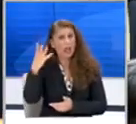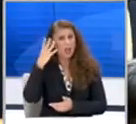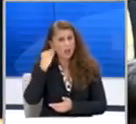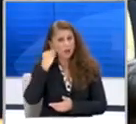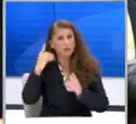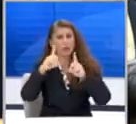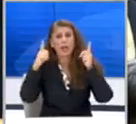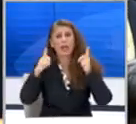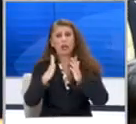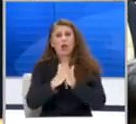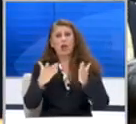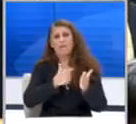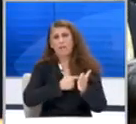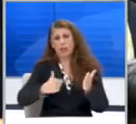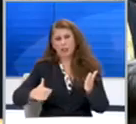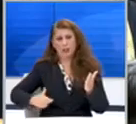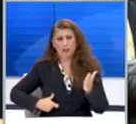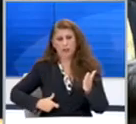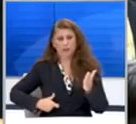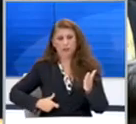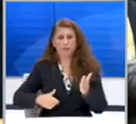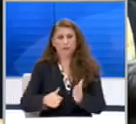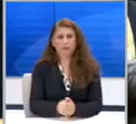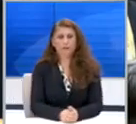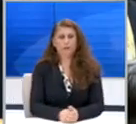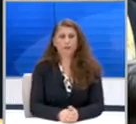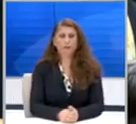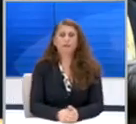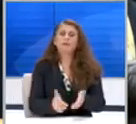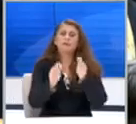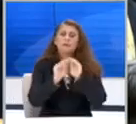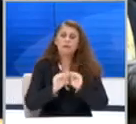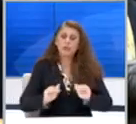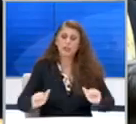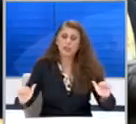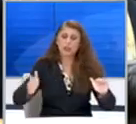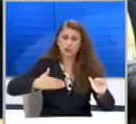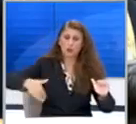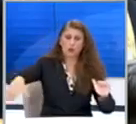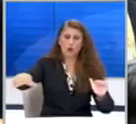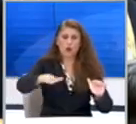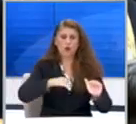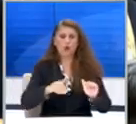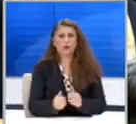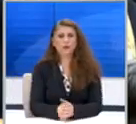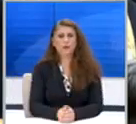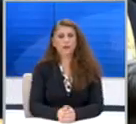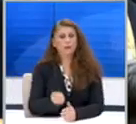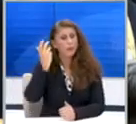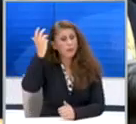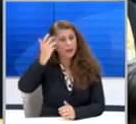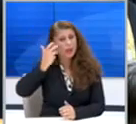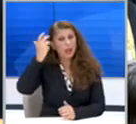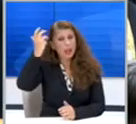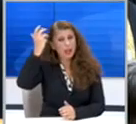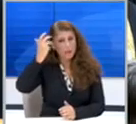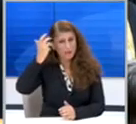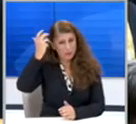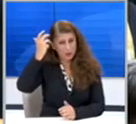Ακούσομεν του Αγίου Ευαγγελίου. Ειρήνη πάση και το πνεύμα